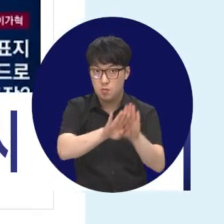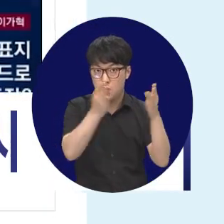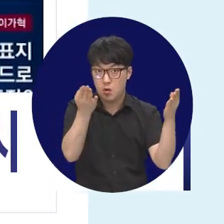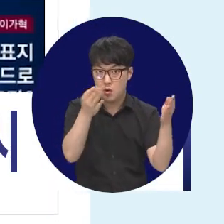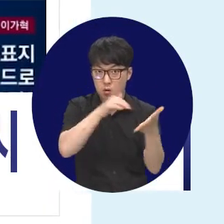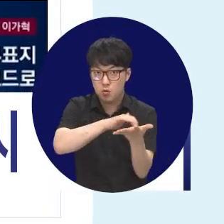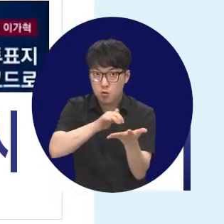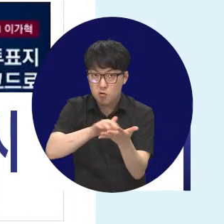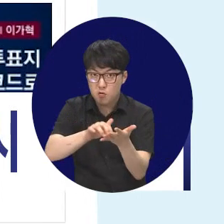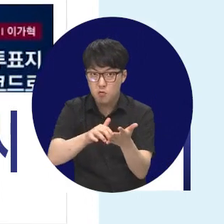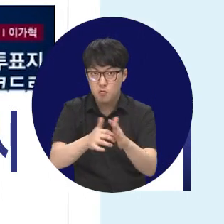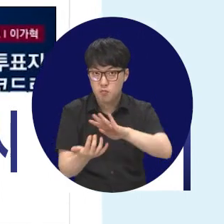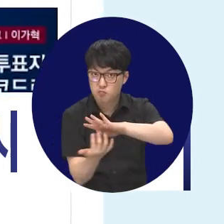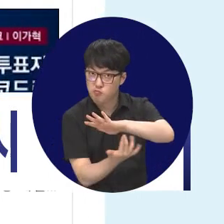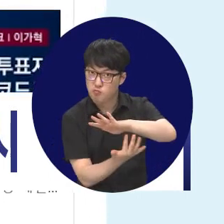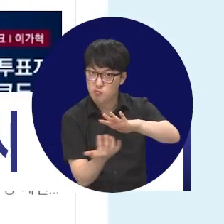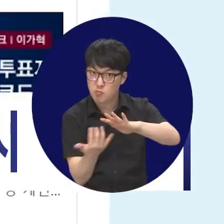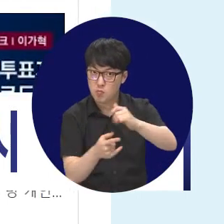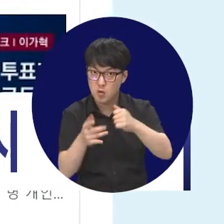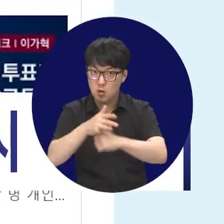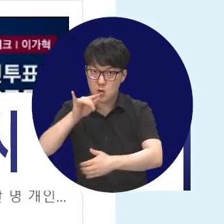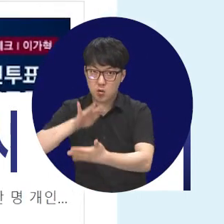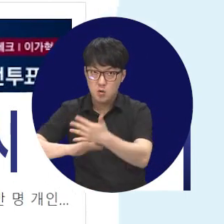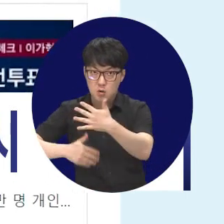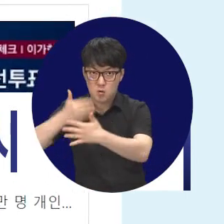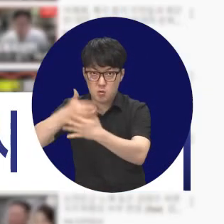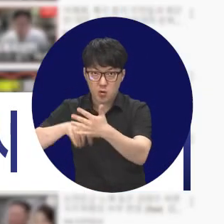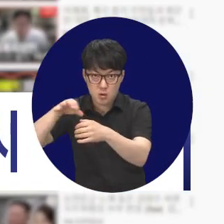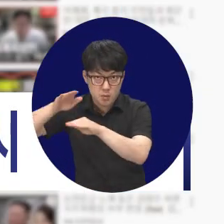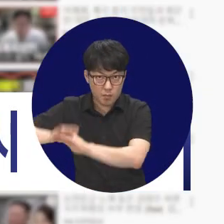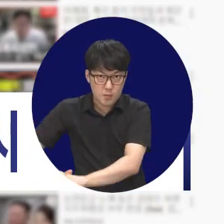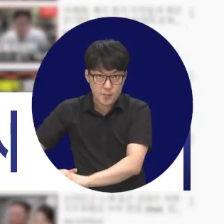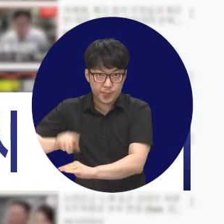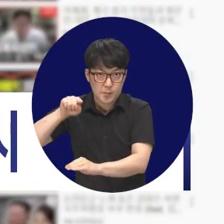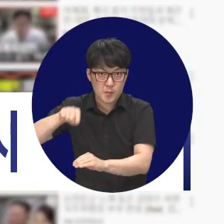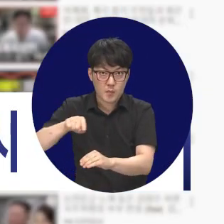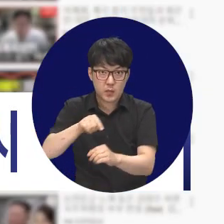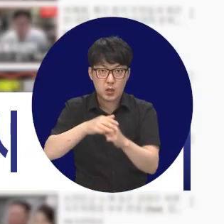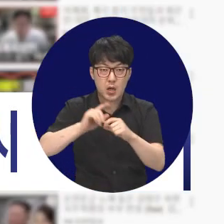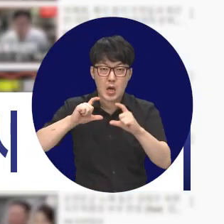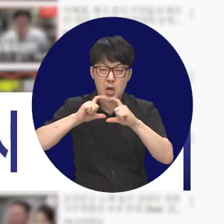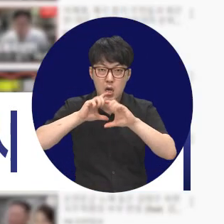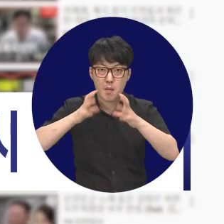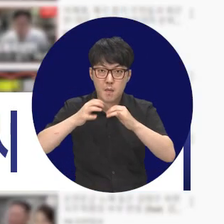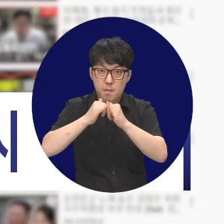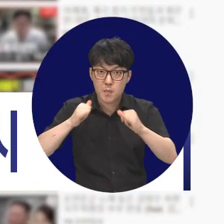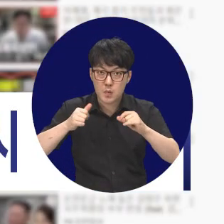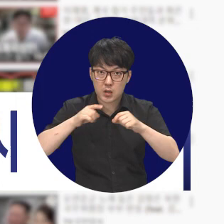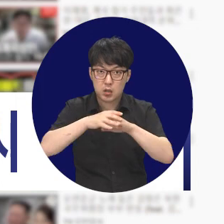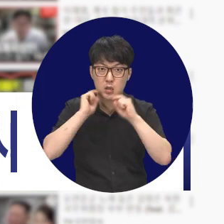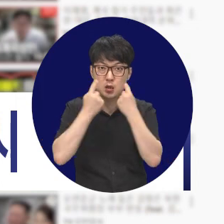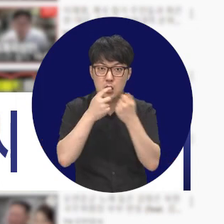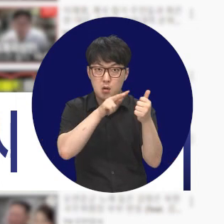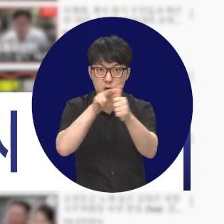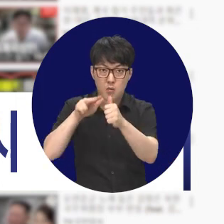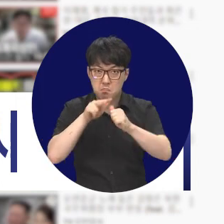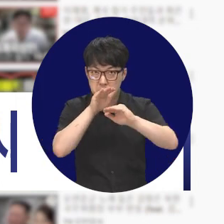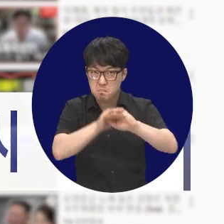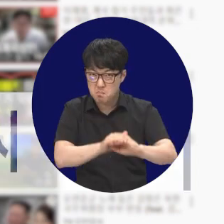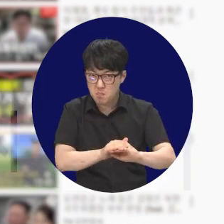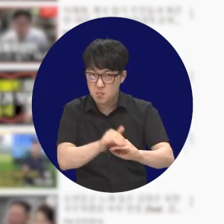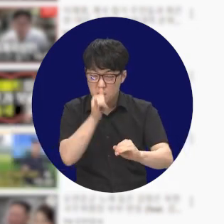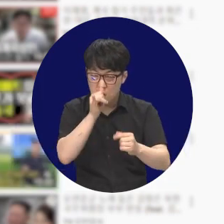조작설, 개표소내 잔여투표용지 보관, 2차원 바코드의 일반 국민의 개인정보 보관 여부 등과 관련된 내용이 게시되어